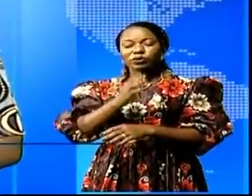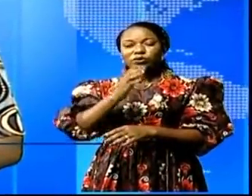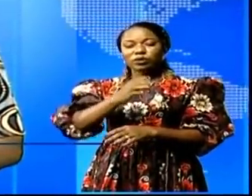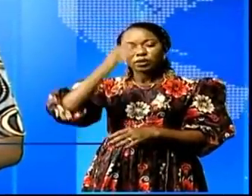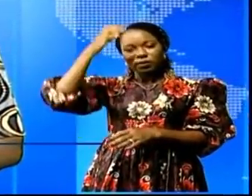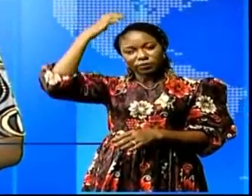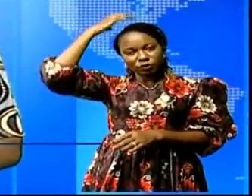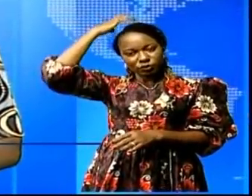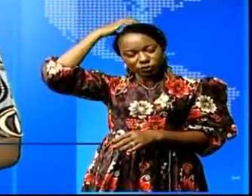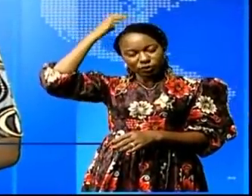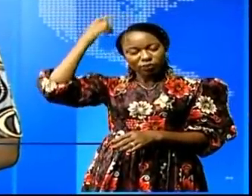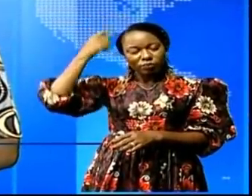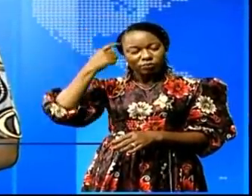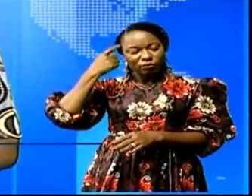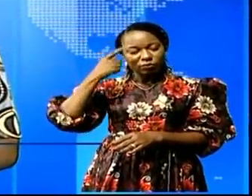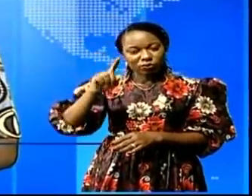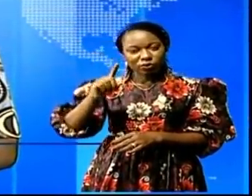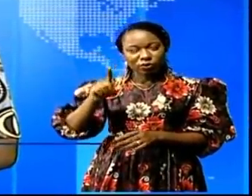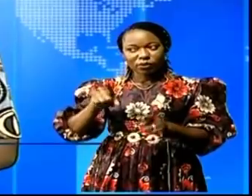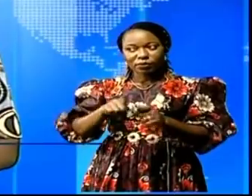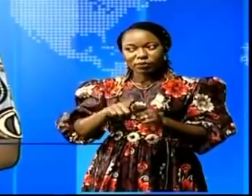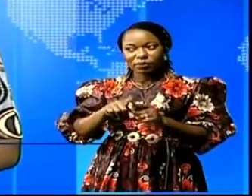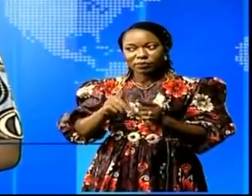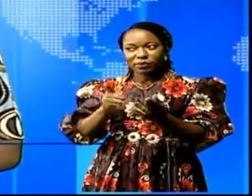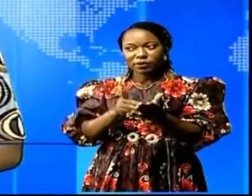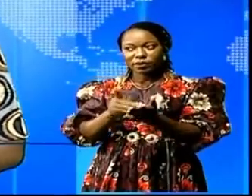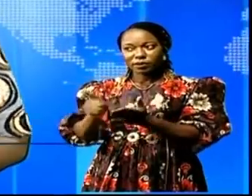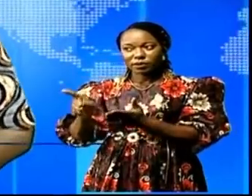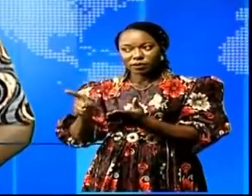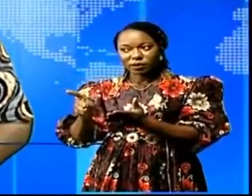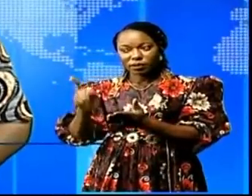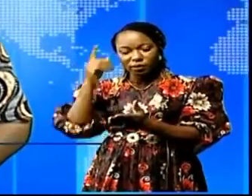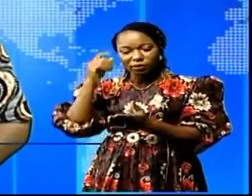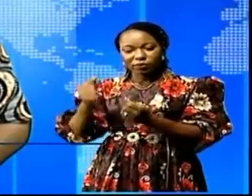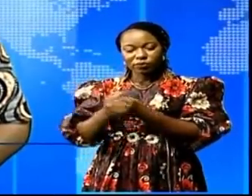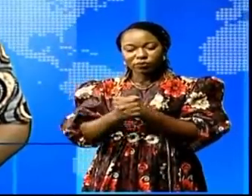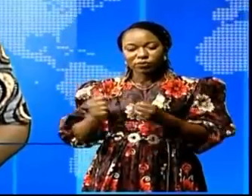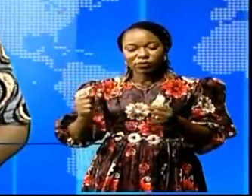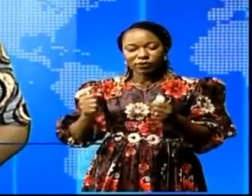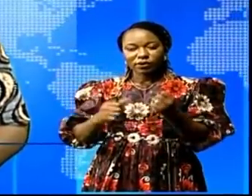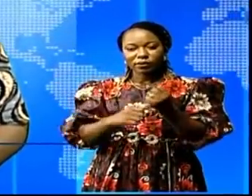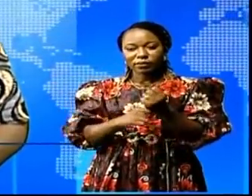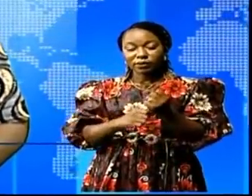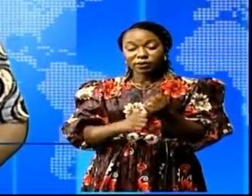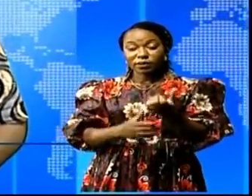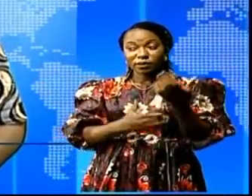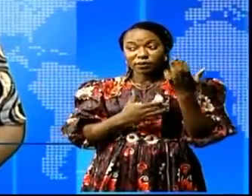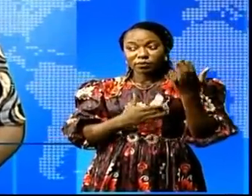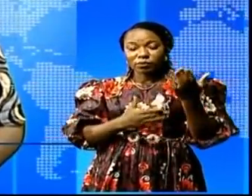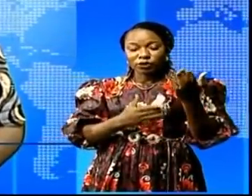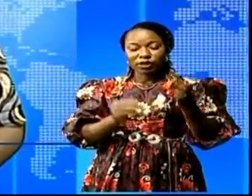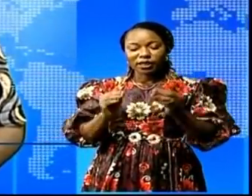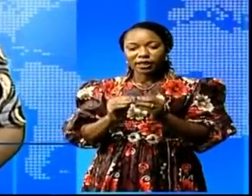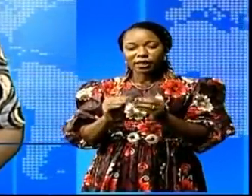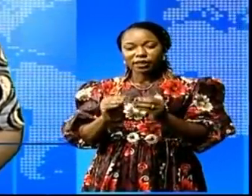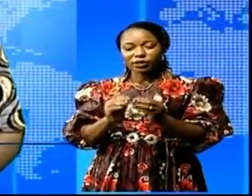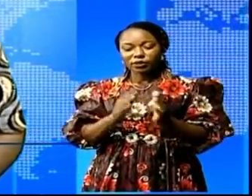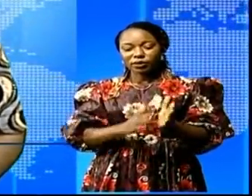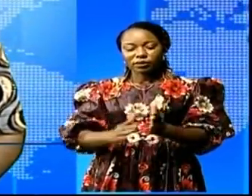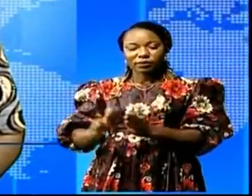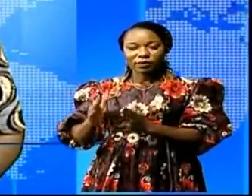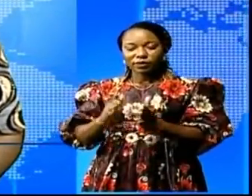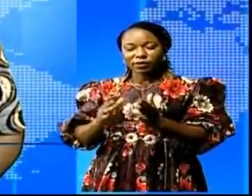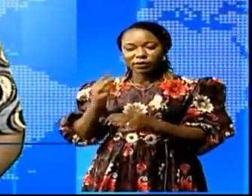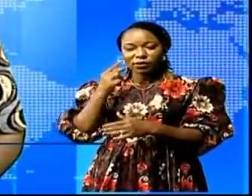pour négocier dans la même direction les saluts des âmes. C'est l'essentiel de la réunion d'harmonisation de